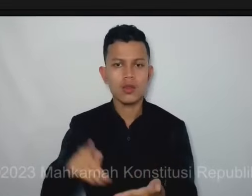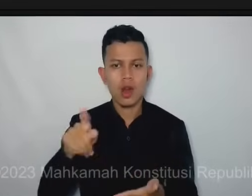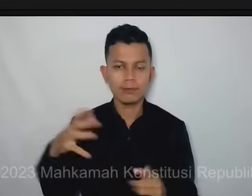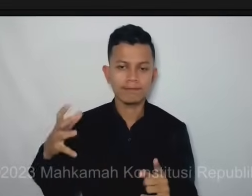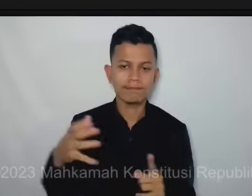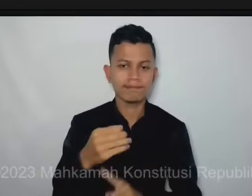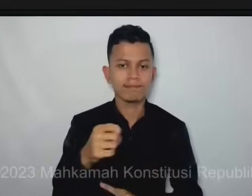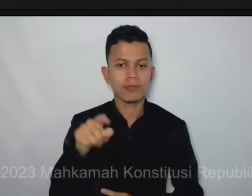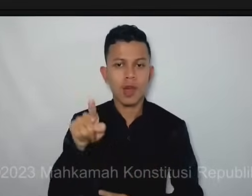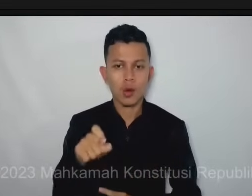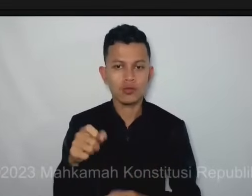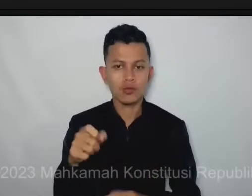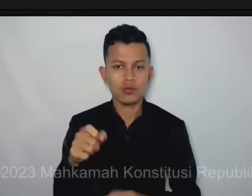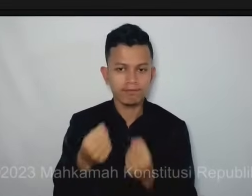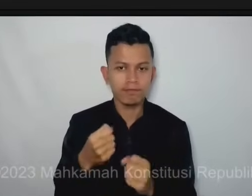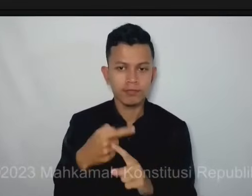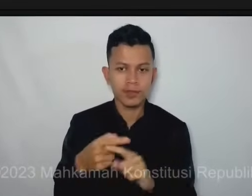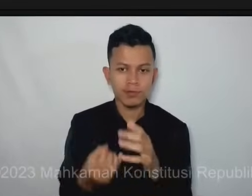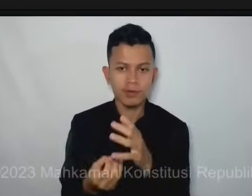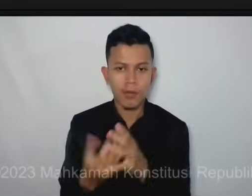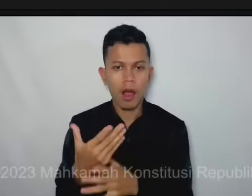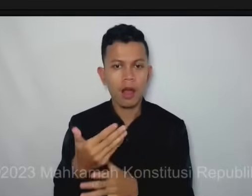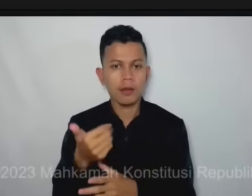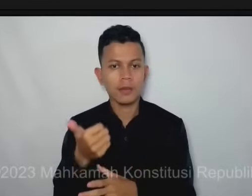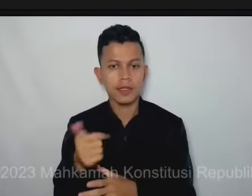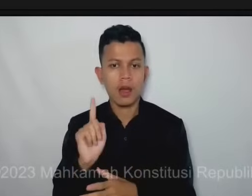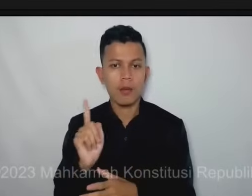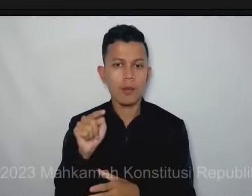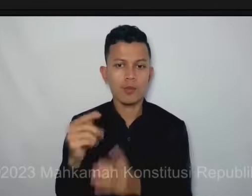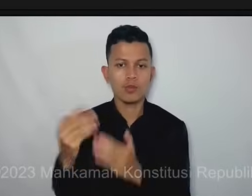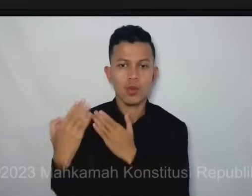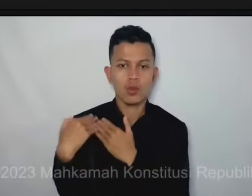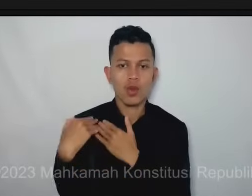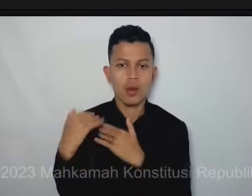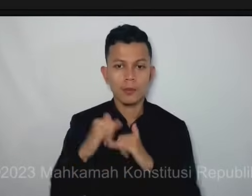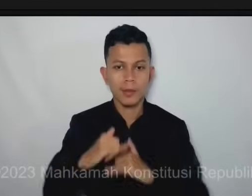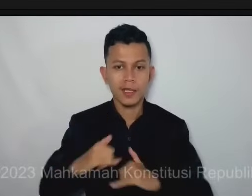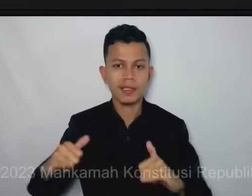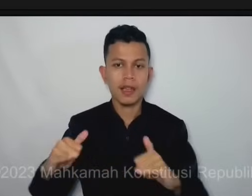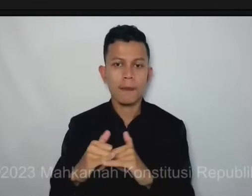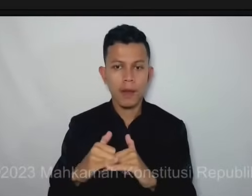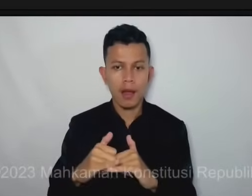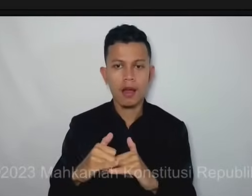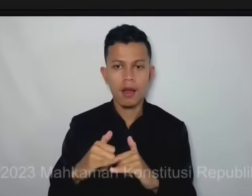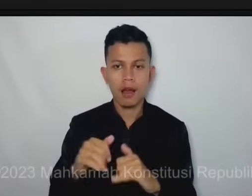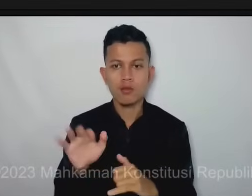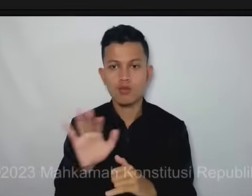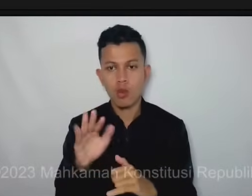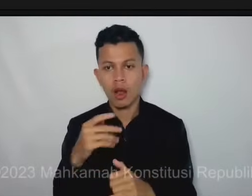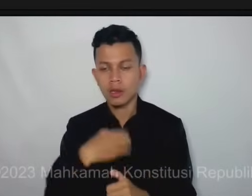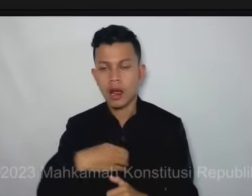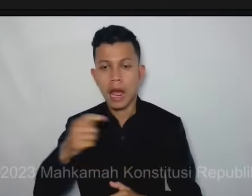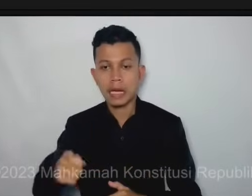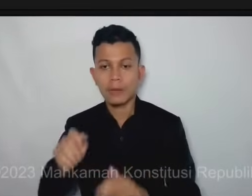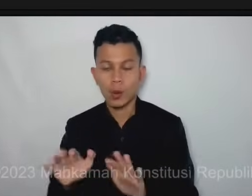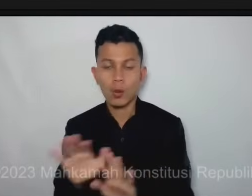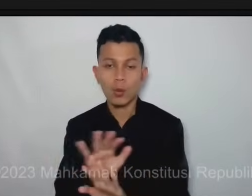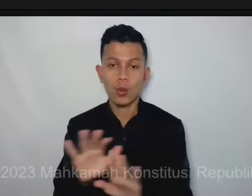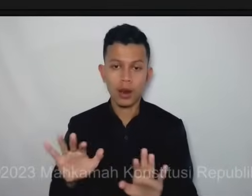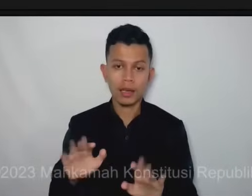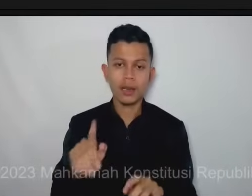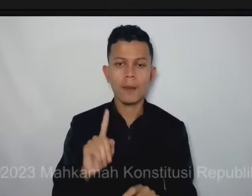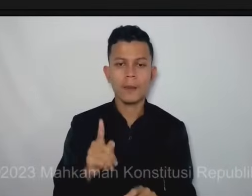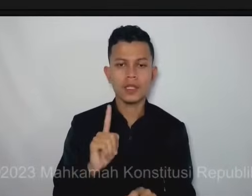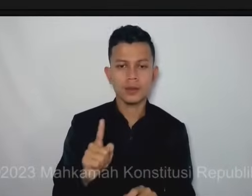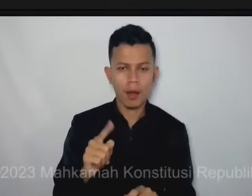dipertahankan dan dikembangkan sebagai tanggung jawab kolektif seluruh elemen bangsa tidak hanya kekuasaan kehakiman karena kemerdekaan